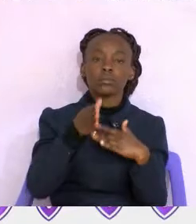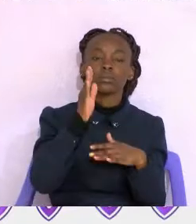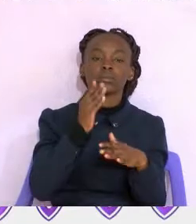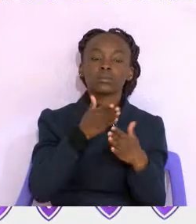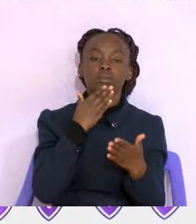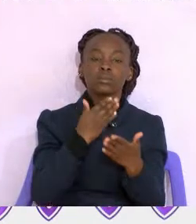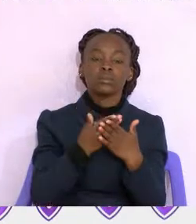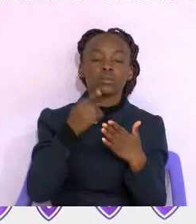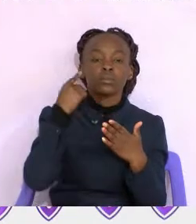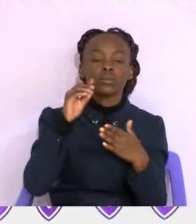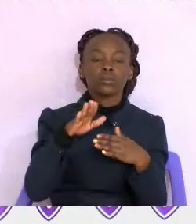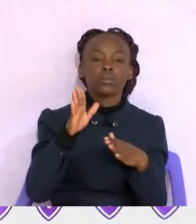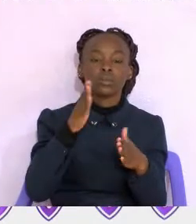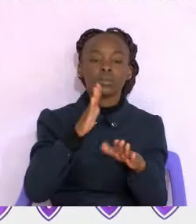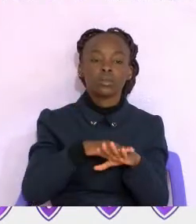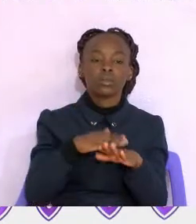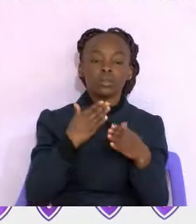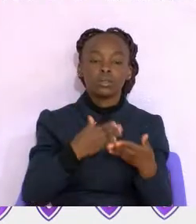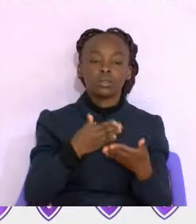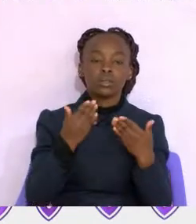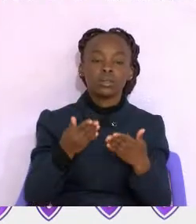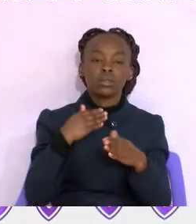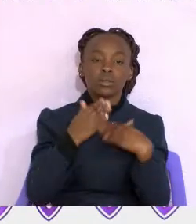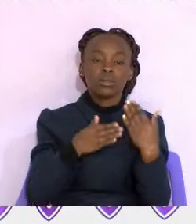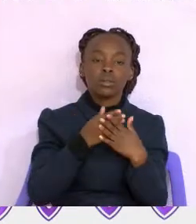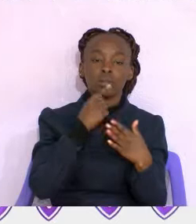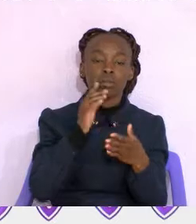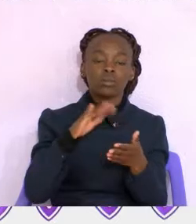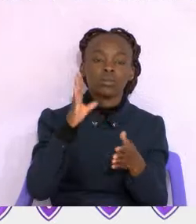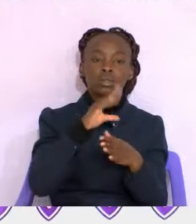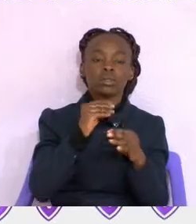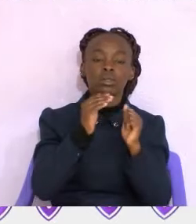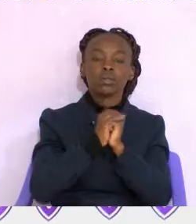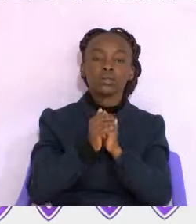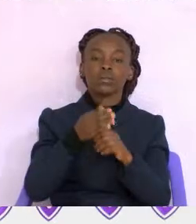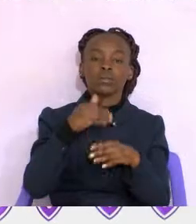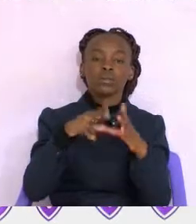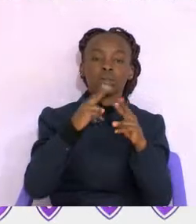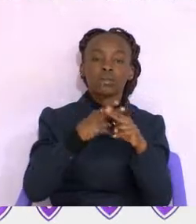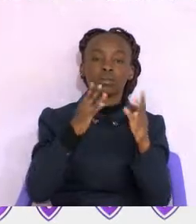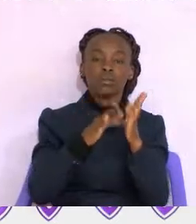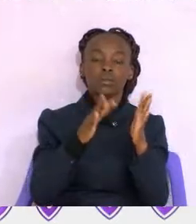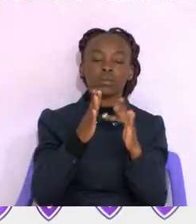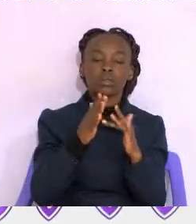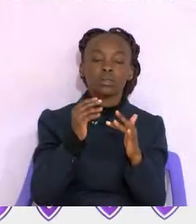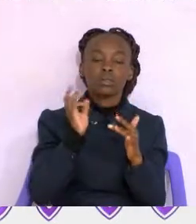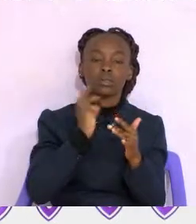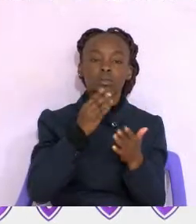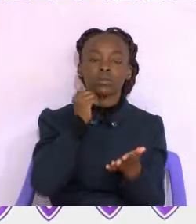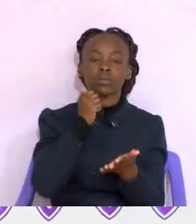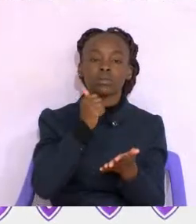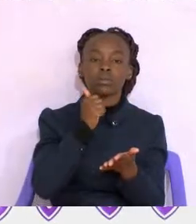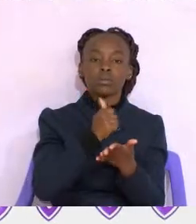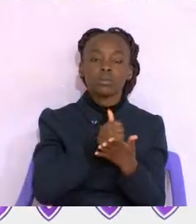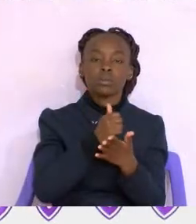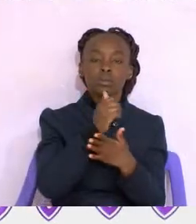wako. Bwana pokea sifa, pokea utukufu. Kwa jina lako Yesu Kristo tumeomba na kuamini. Amen,